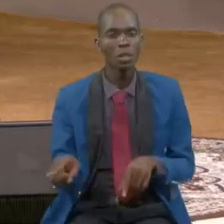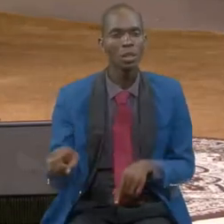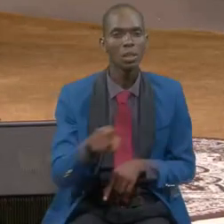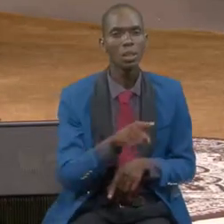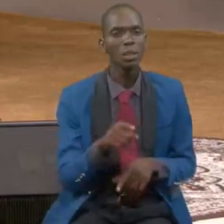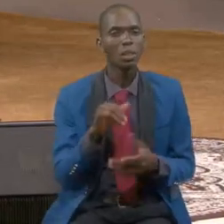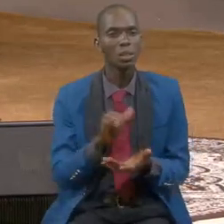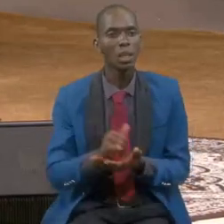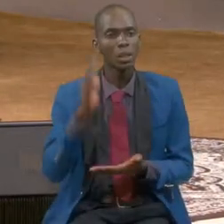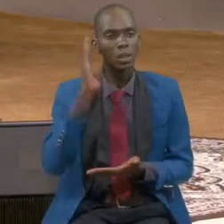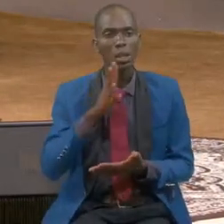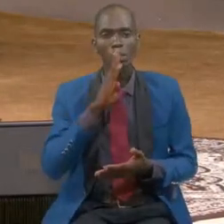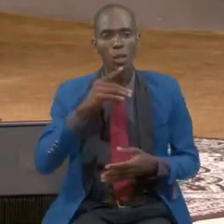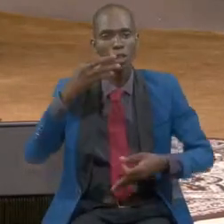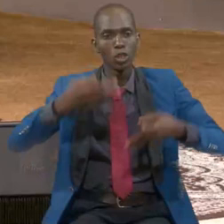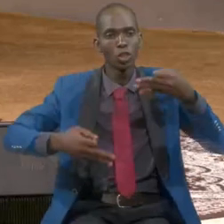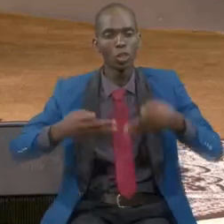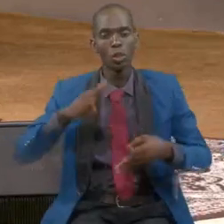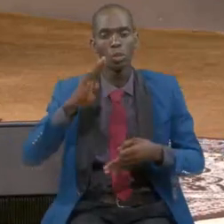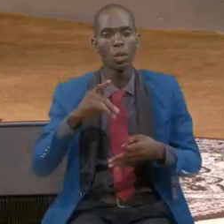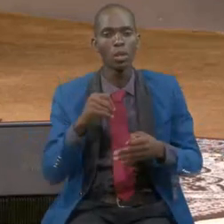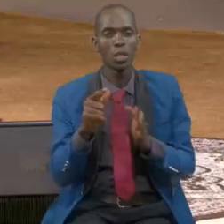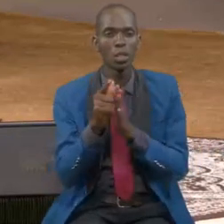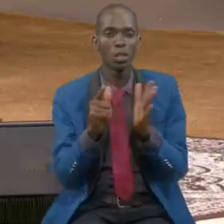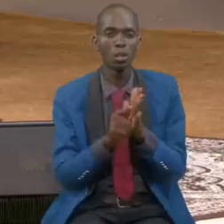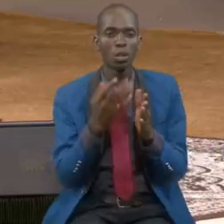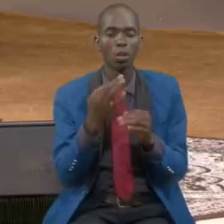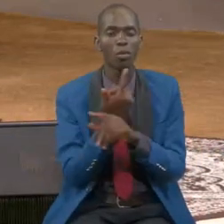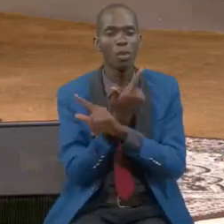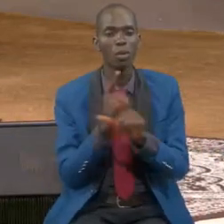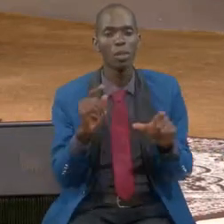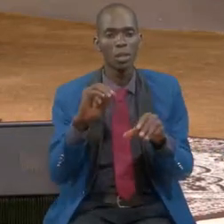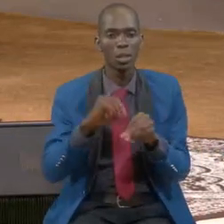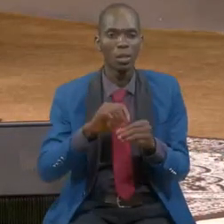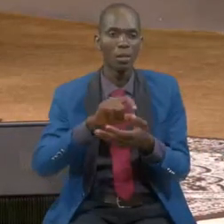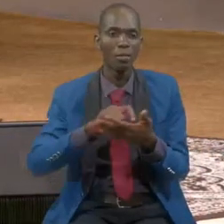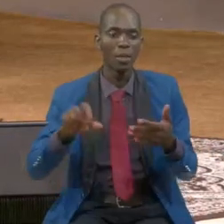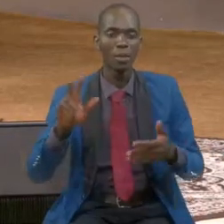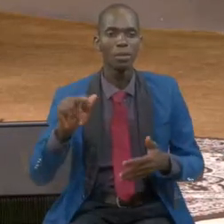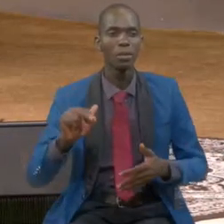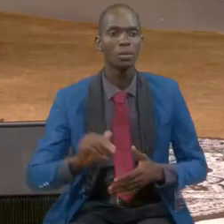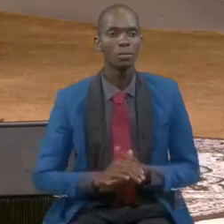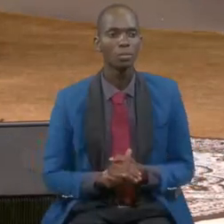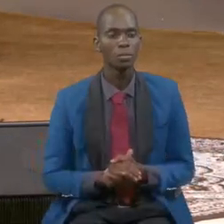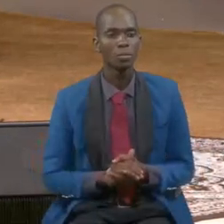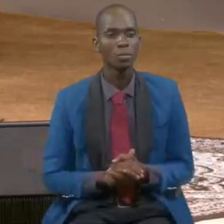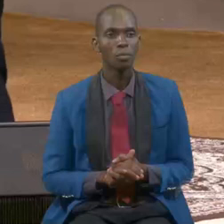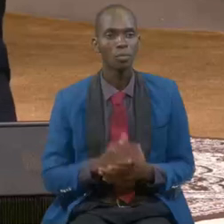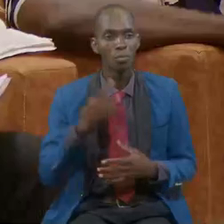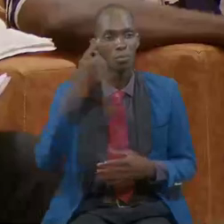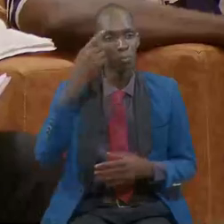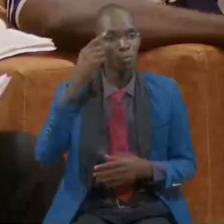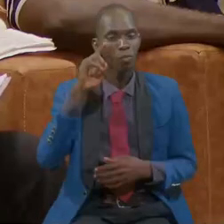comme devant être jugé par une loi de liberté. Le verset 13 dit,